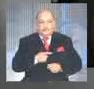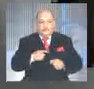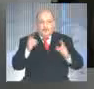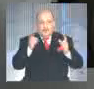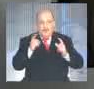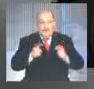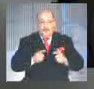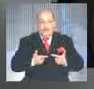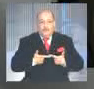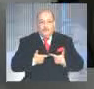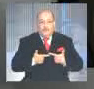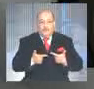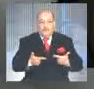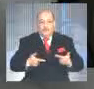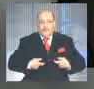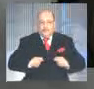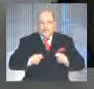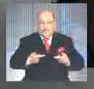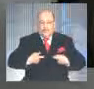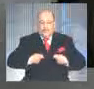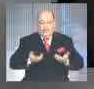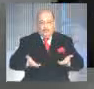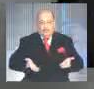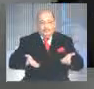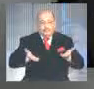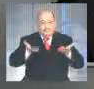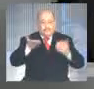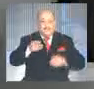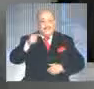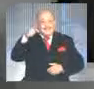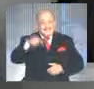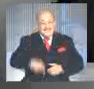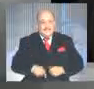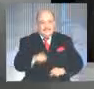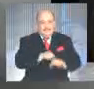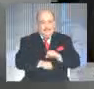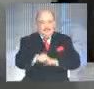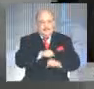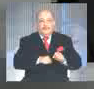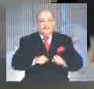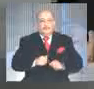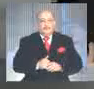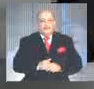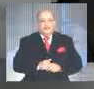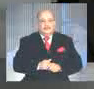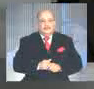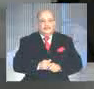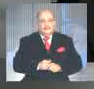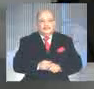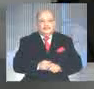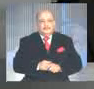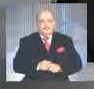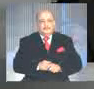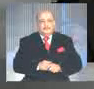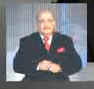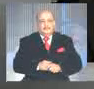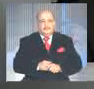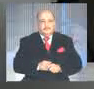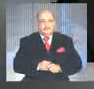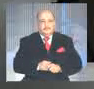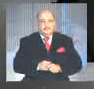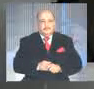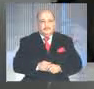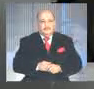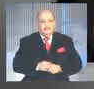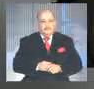في ترشيد استهلاك الطاقة ما نش نوصل شيء، وخاصة توا قاعدة معناها الطاقة قاعدة تغلى وإحنا نستوردوا معناها في المحروقات ونستورد